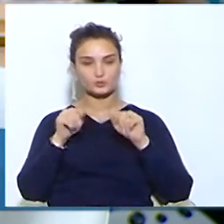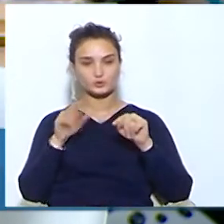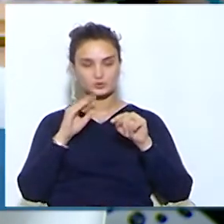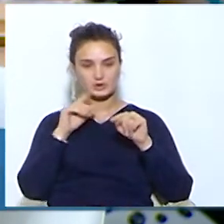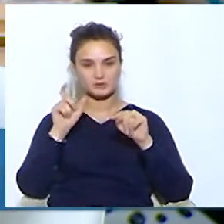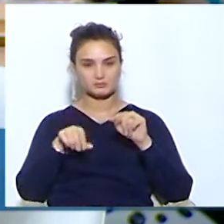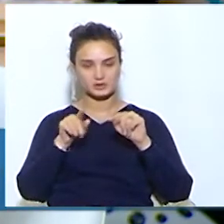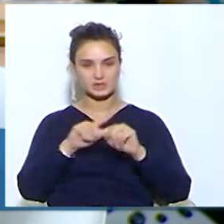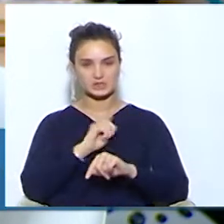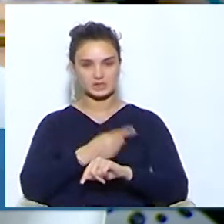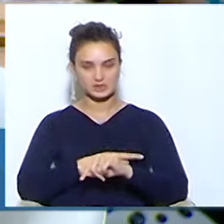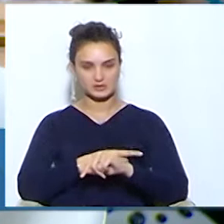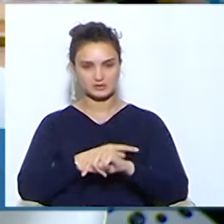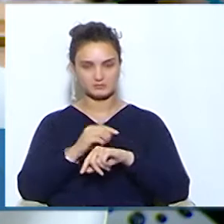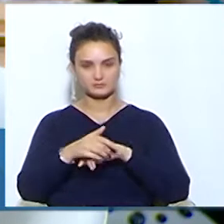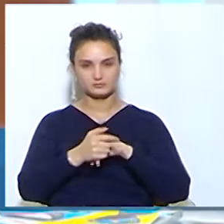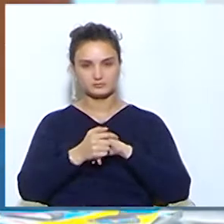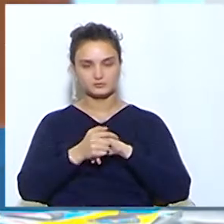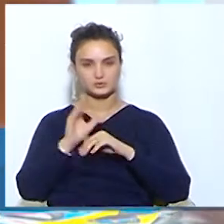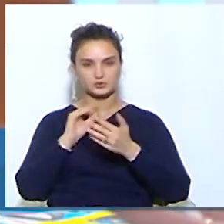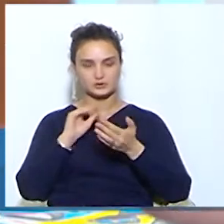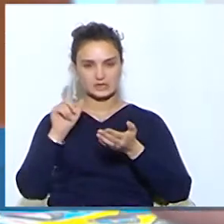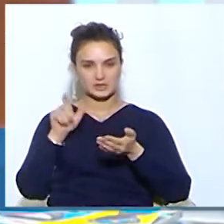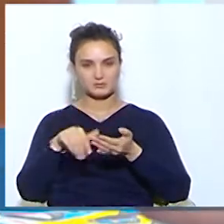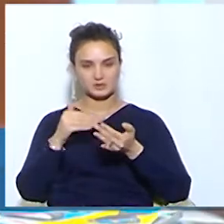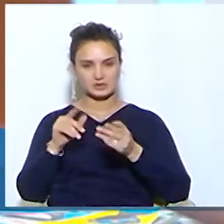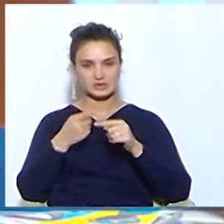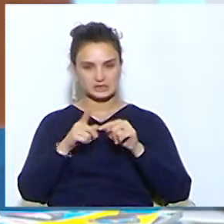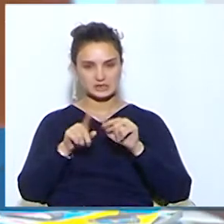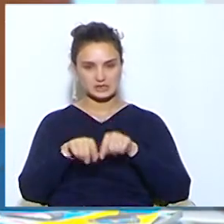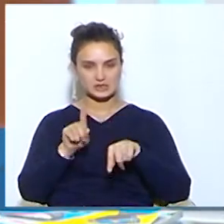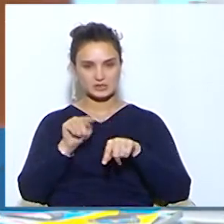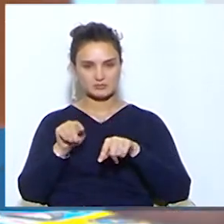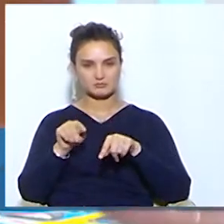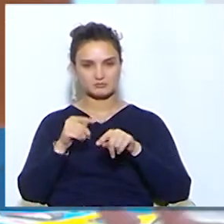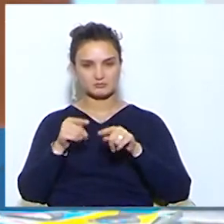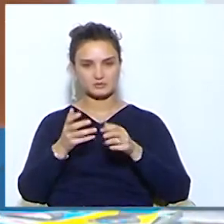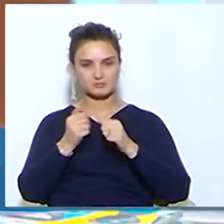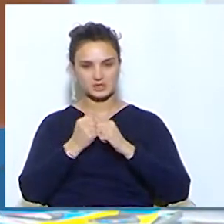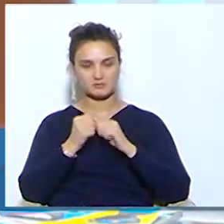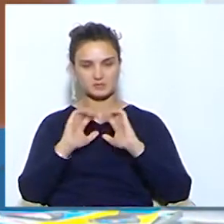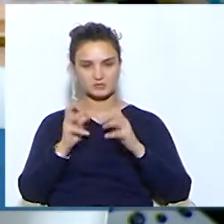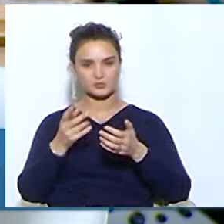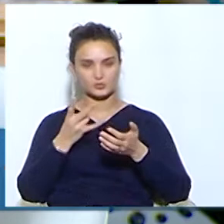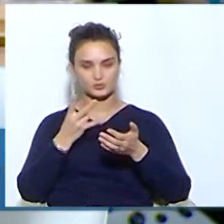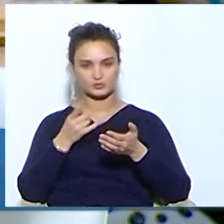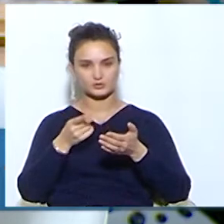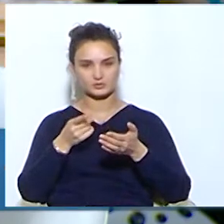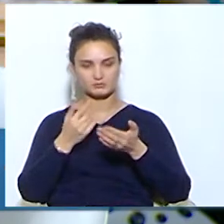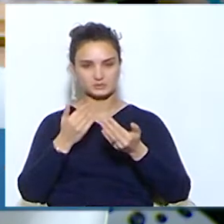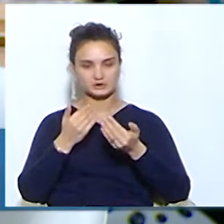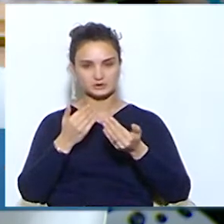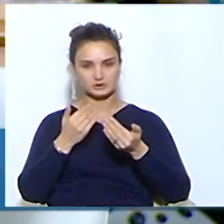როდესაც ადამიანი ძლიერია. როდესაც ადამიანი ისეთია, რომელიც მიღება სამყაროს უნდა